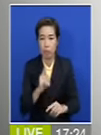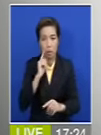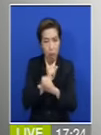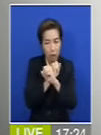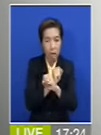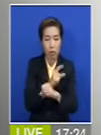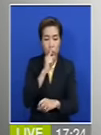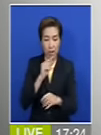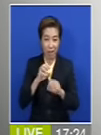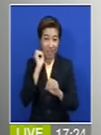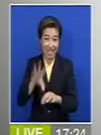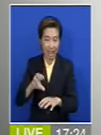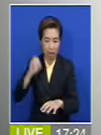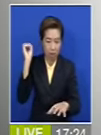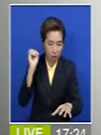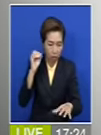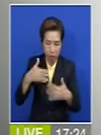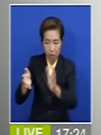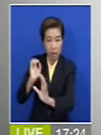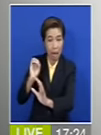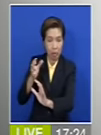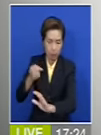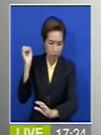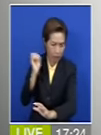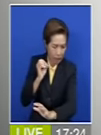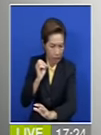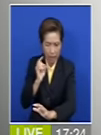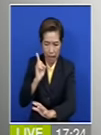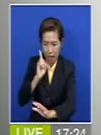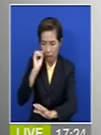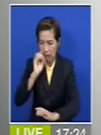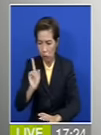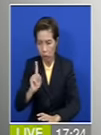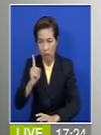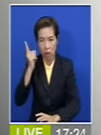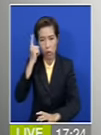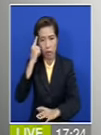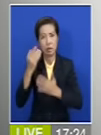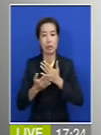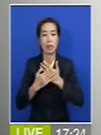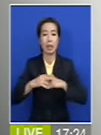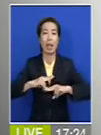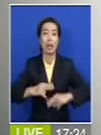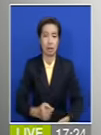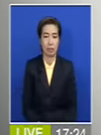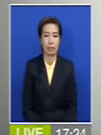ยะชิ้นหนึ่งเนี่ยถ้ามันไม่ได้ลงถังเนี่ยมันควรจะไปอยู่ตรงไหนให้เรารู้ไว้ก็เท่านั้นนะ